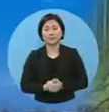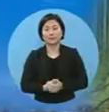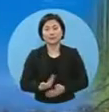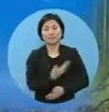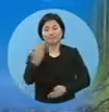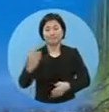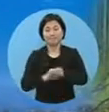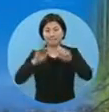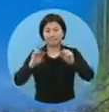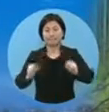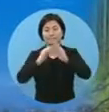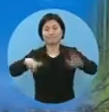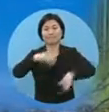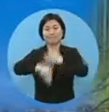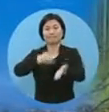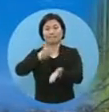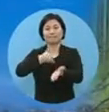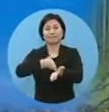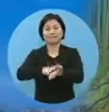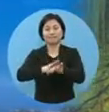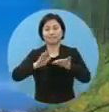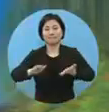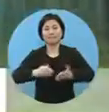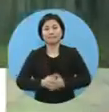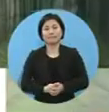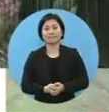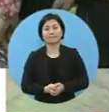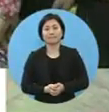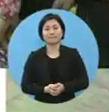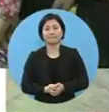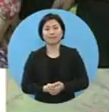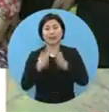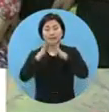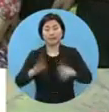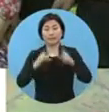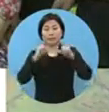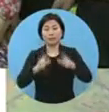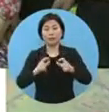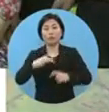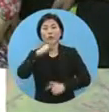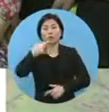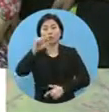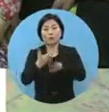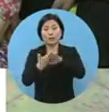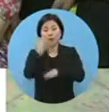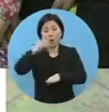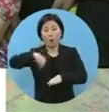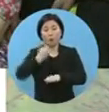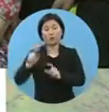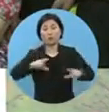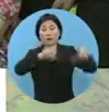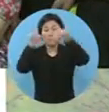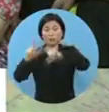여러분 안녕하십니까? 생명의 땅 전남 도정뉴스입니다. 전남 지역은 65세 이상 1인 가구